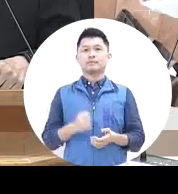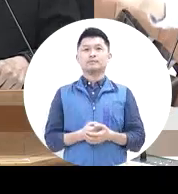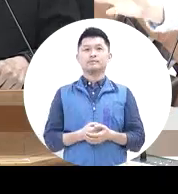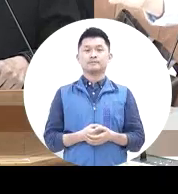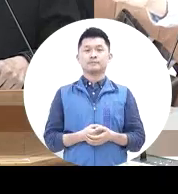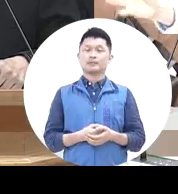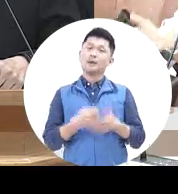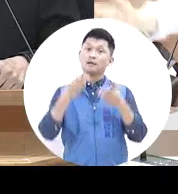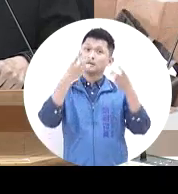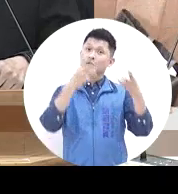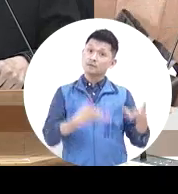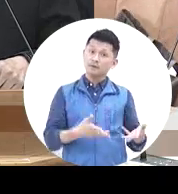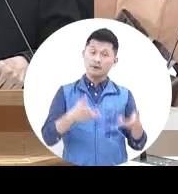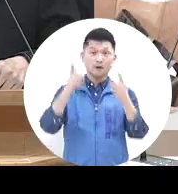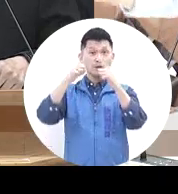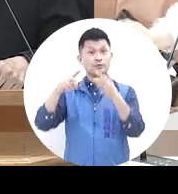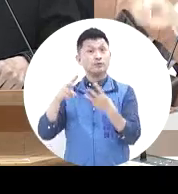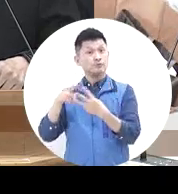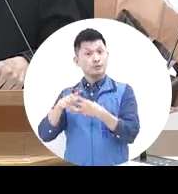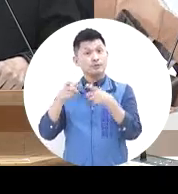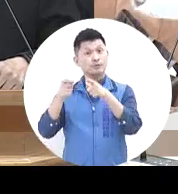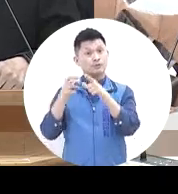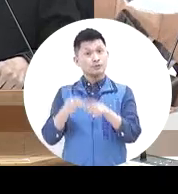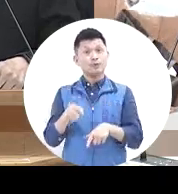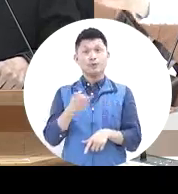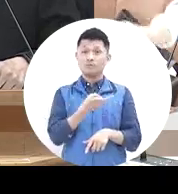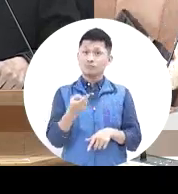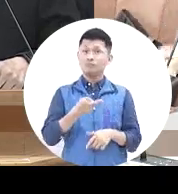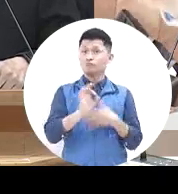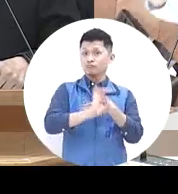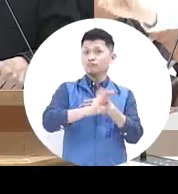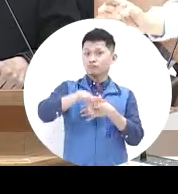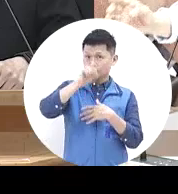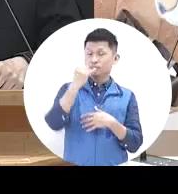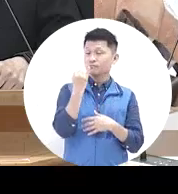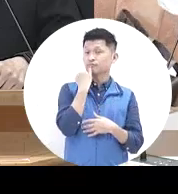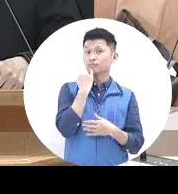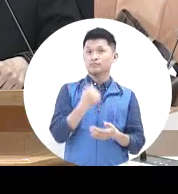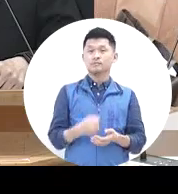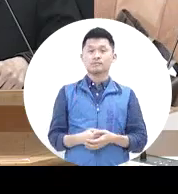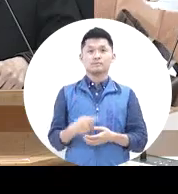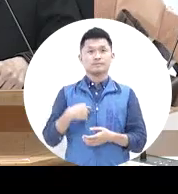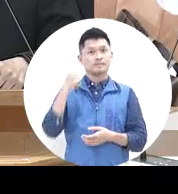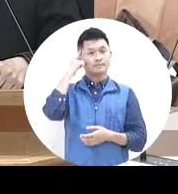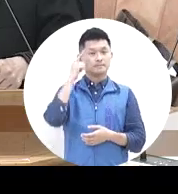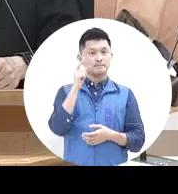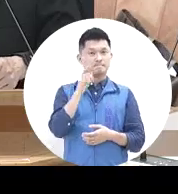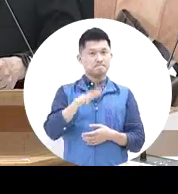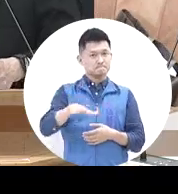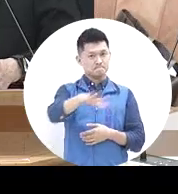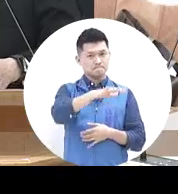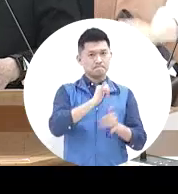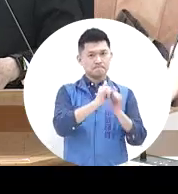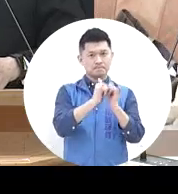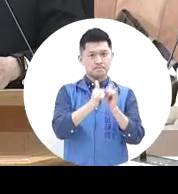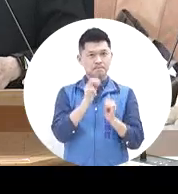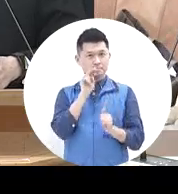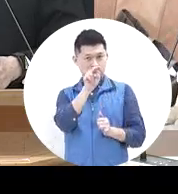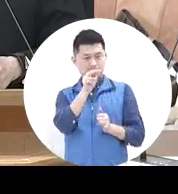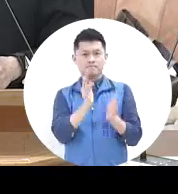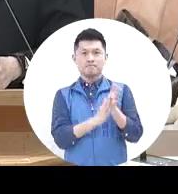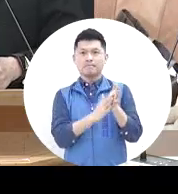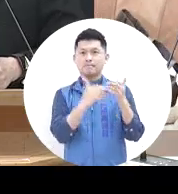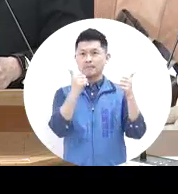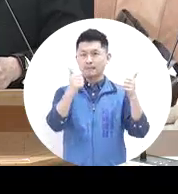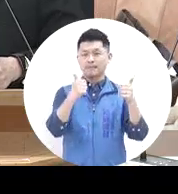区、三中公所、罗州公所先示范。我相信所有百姓绝对甲你拍跑啊！全